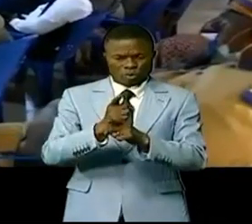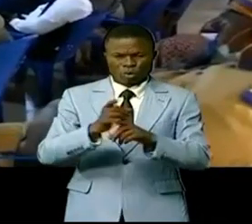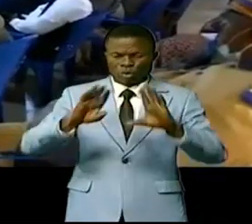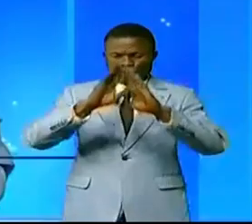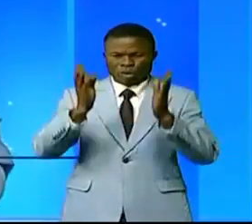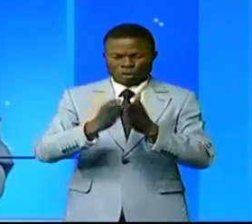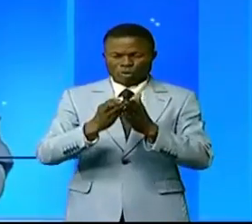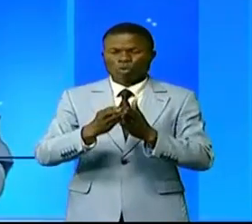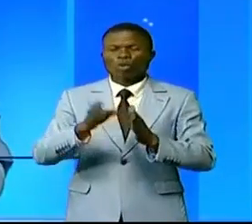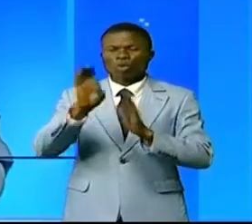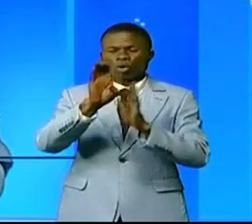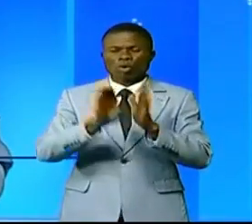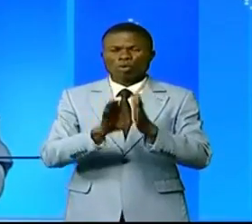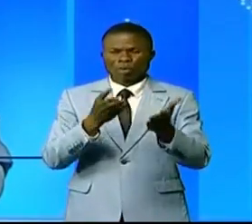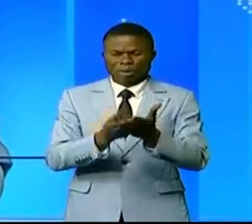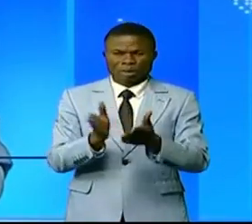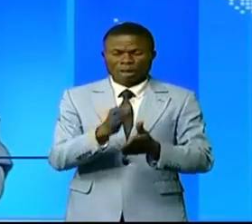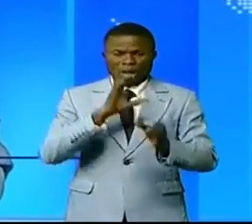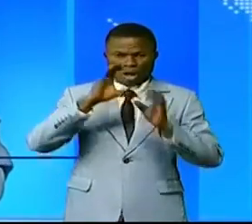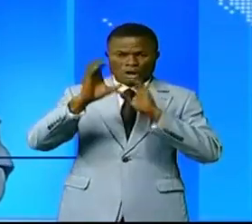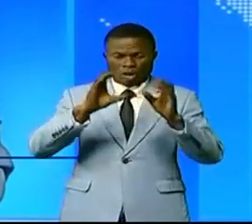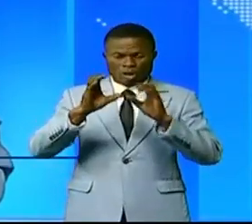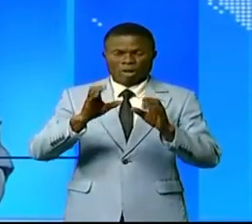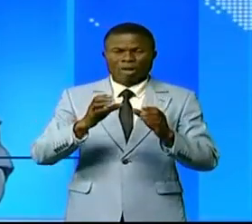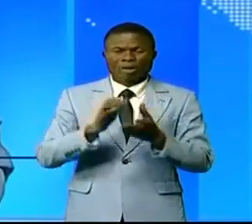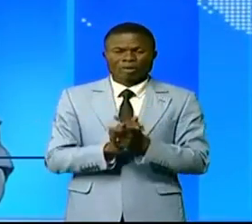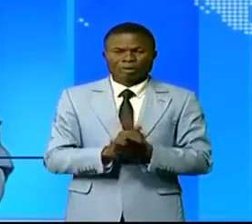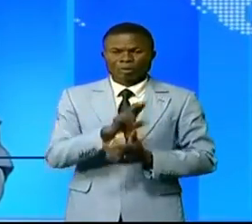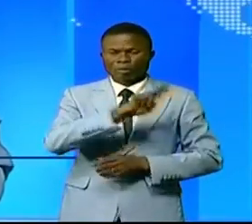ces instructions. Communiqué pour terminer,